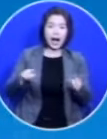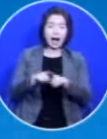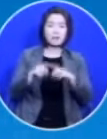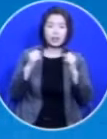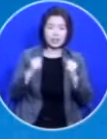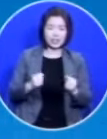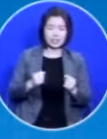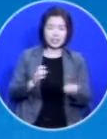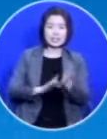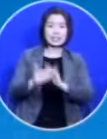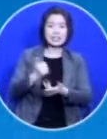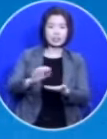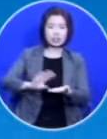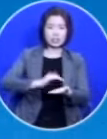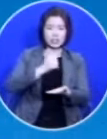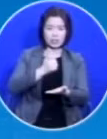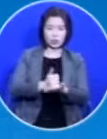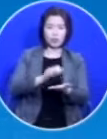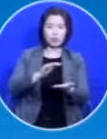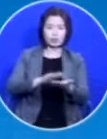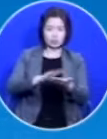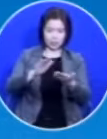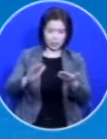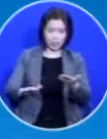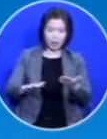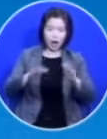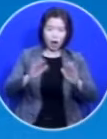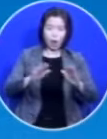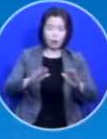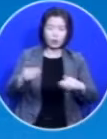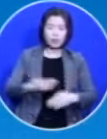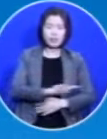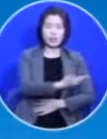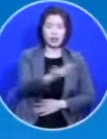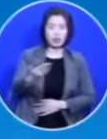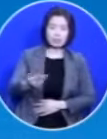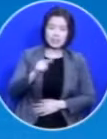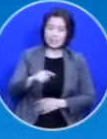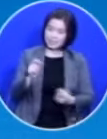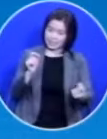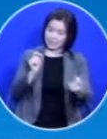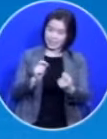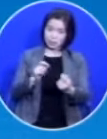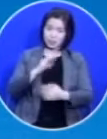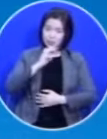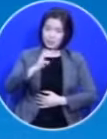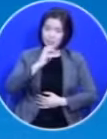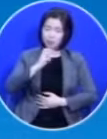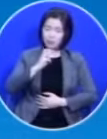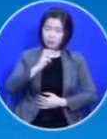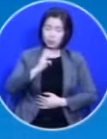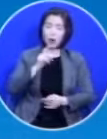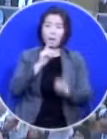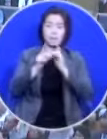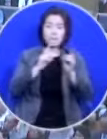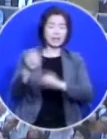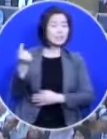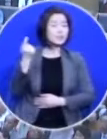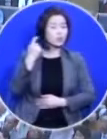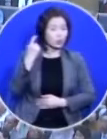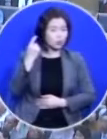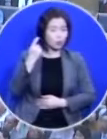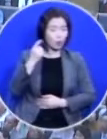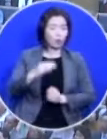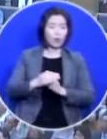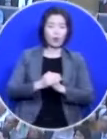그리스도이십니다 오늘 여러분이요 짧은 한 30분의 말씀을 들으시고